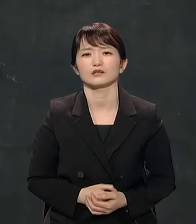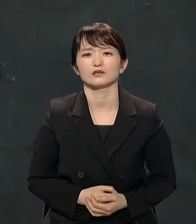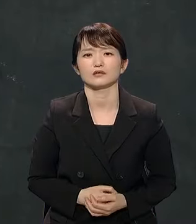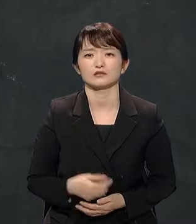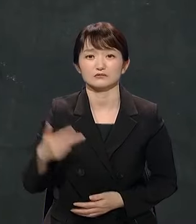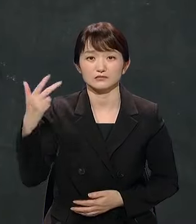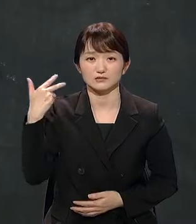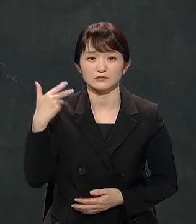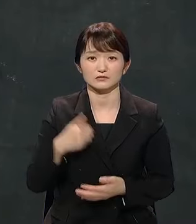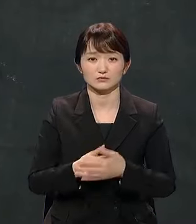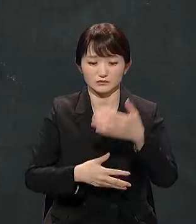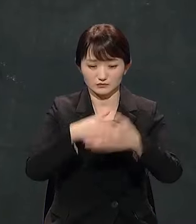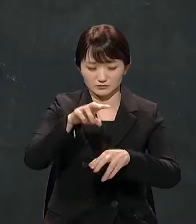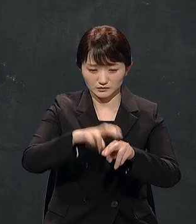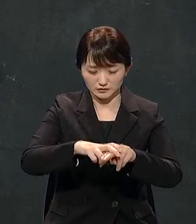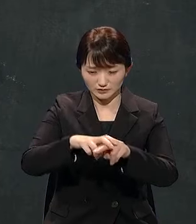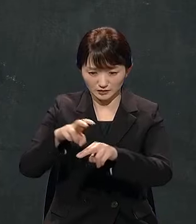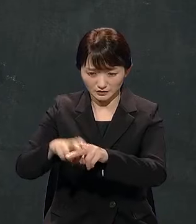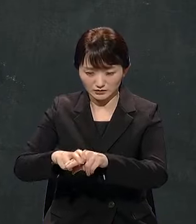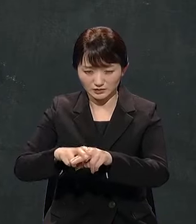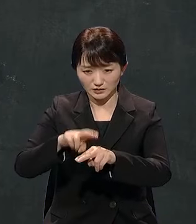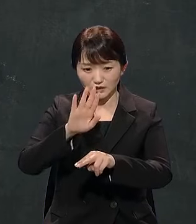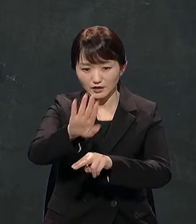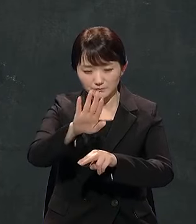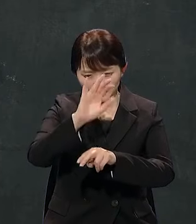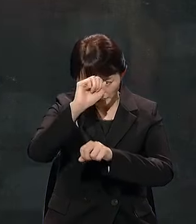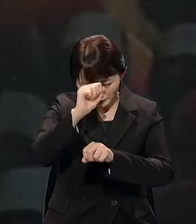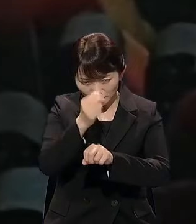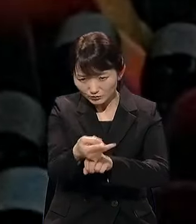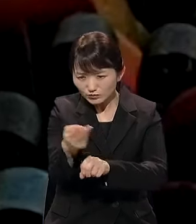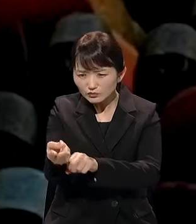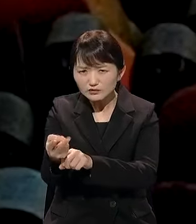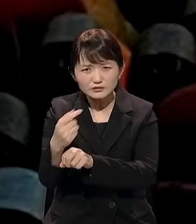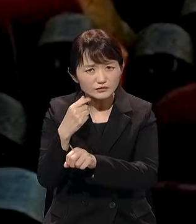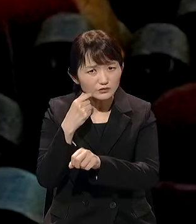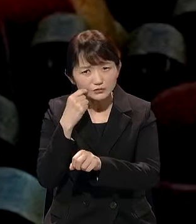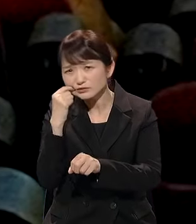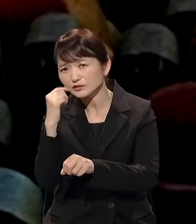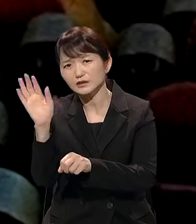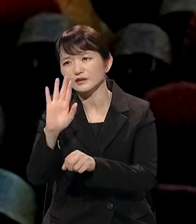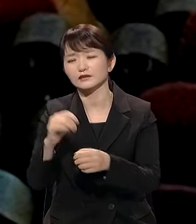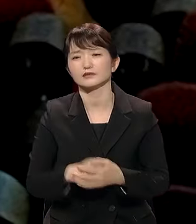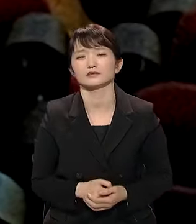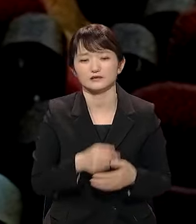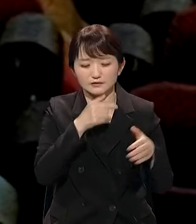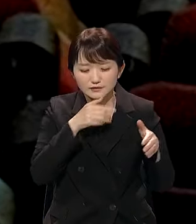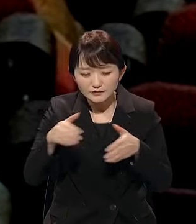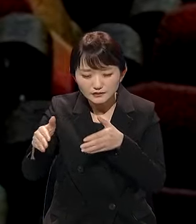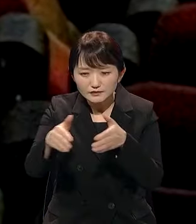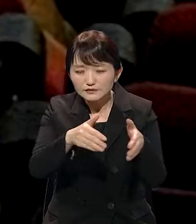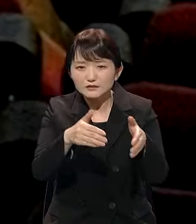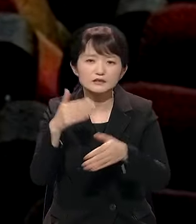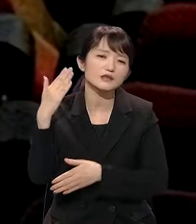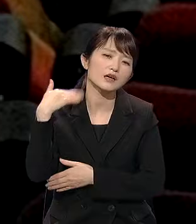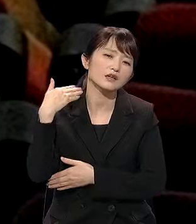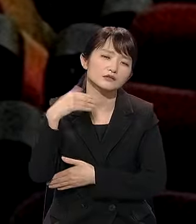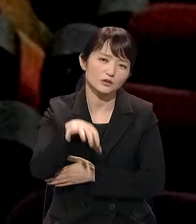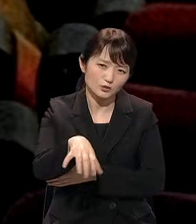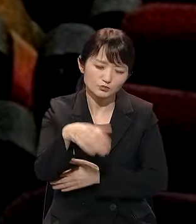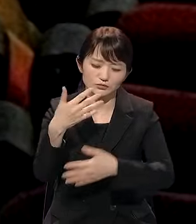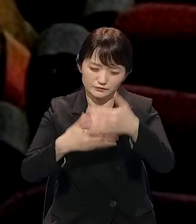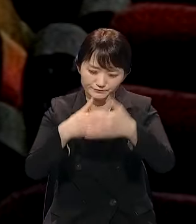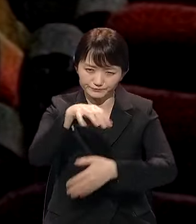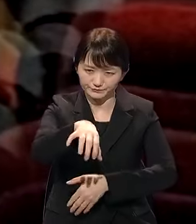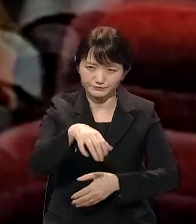사진이 쏟아지는 걸까요 바로 올리는게 유행이 아닙니다 그런데도 불구하고이 경기도의 의정부의 한 영화관인데